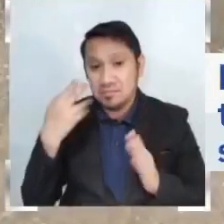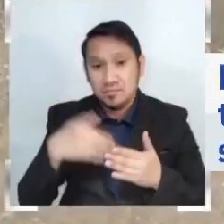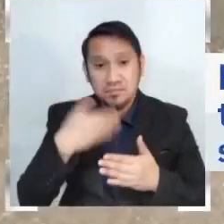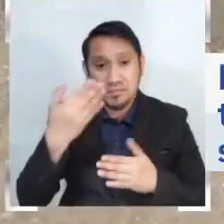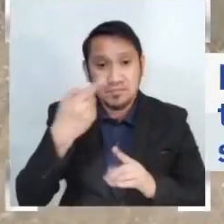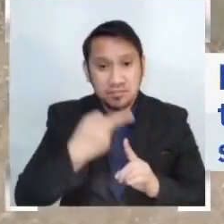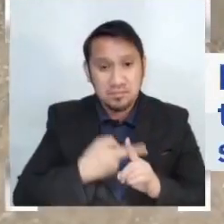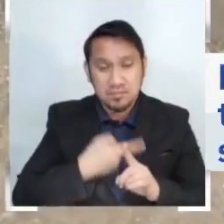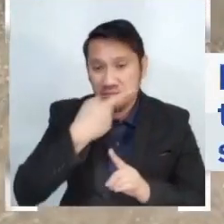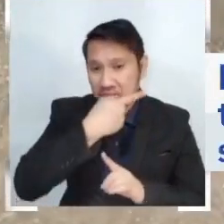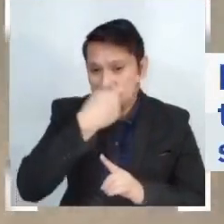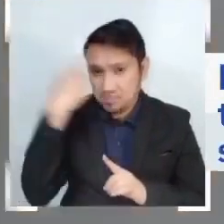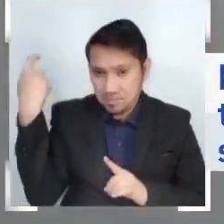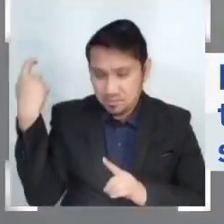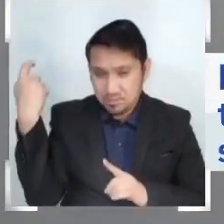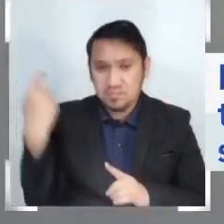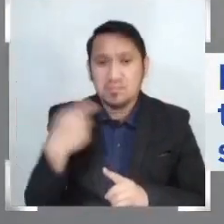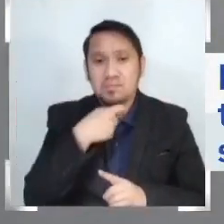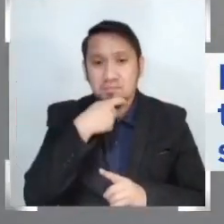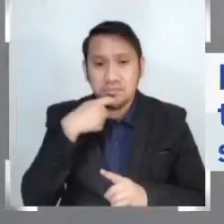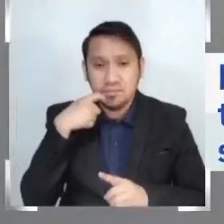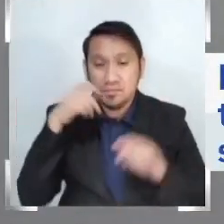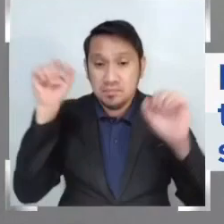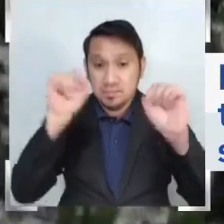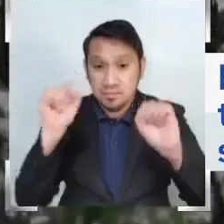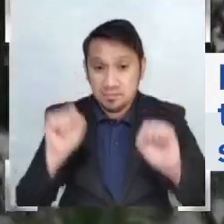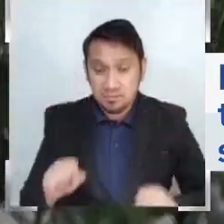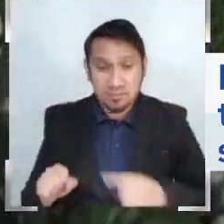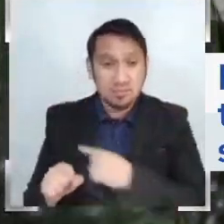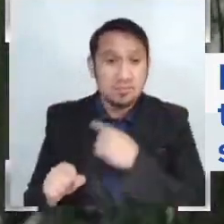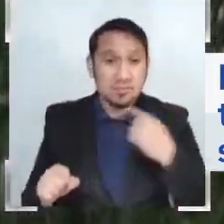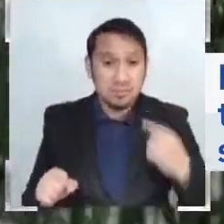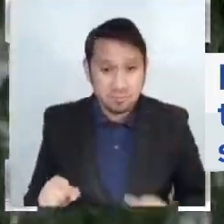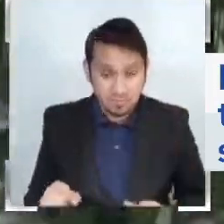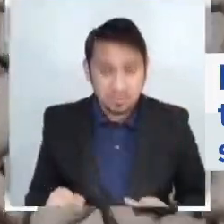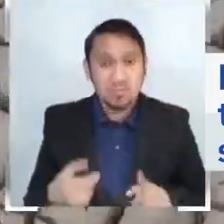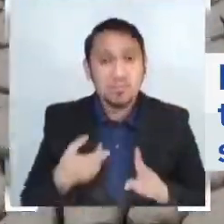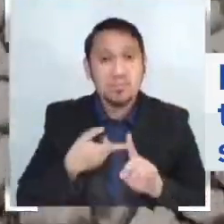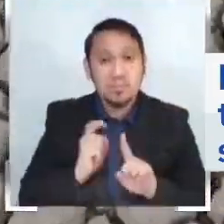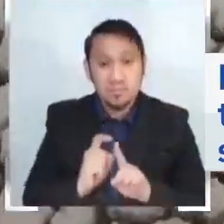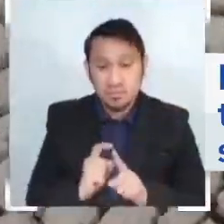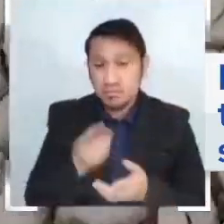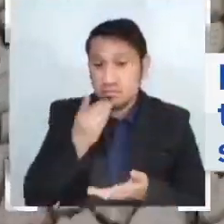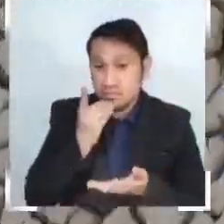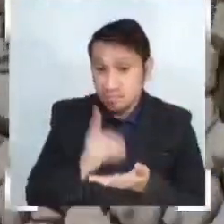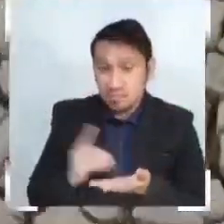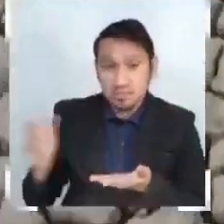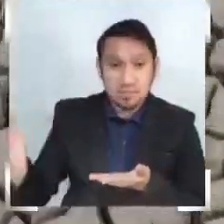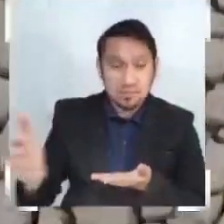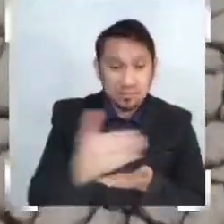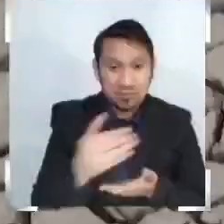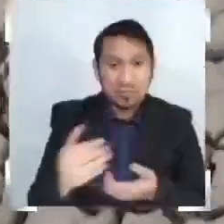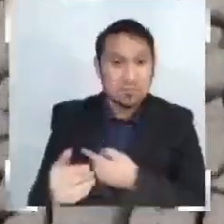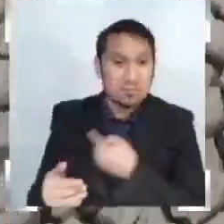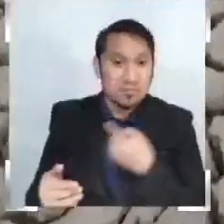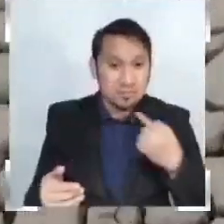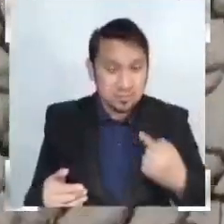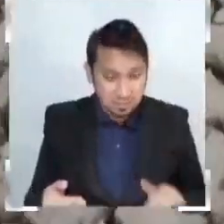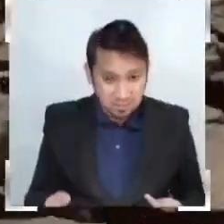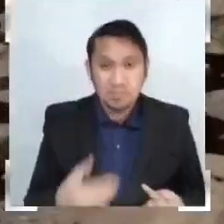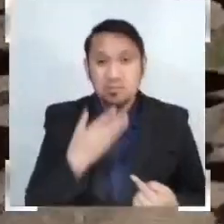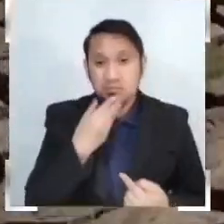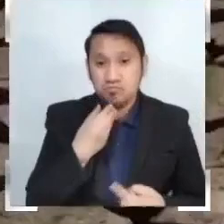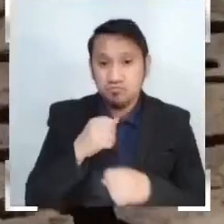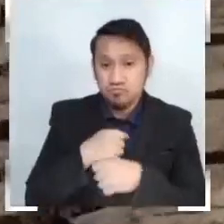na nararanasan sa China. Batay sa datos na nakalap ng GMA News Research, ang China ang pinakamalaking producer ng bigas sa